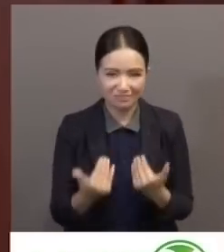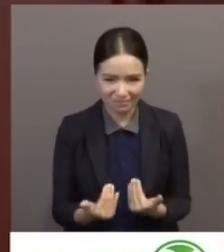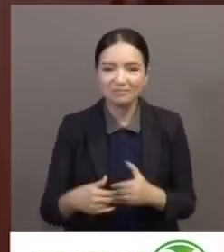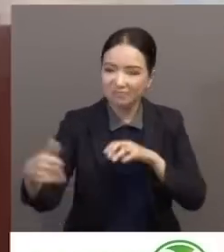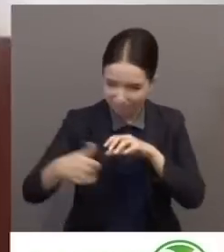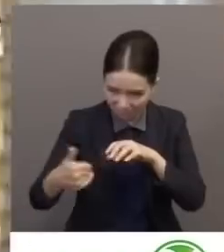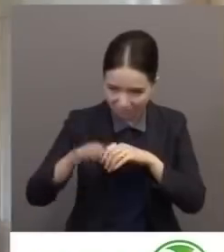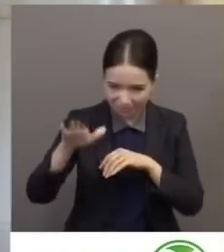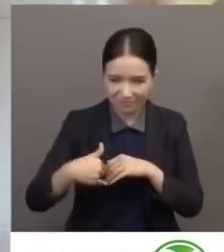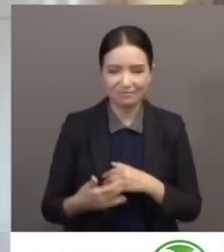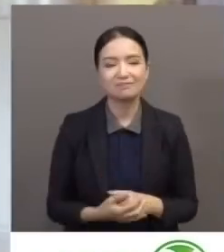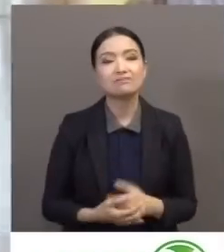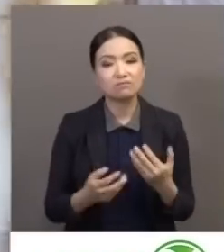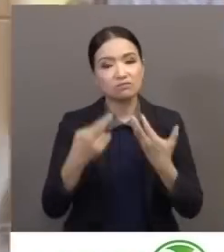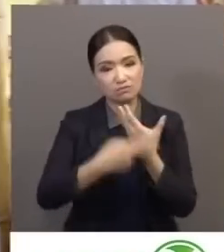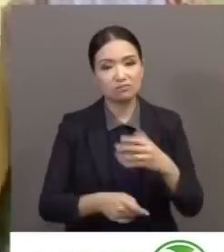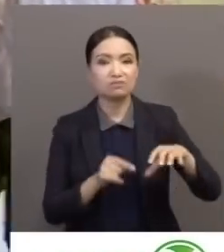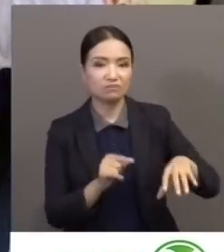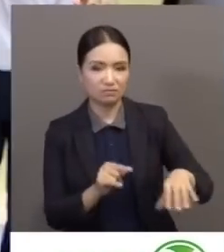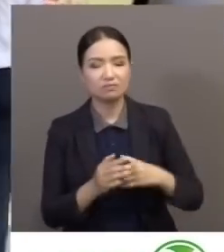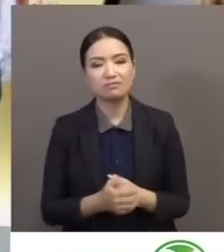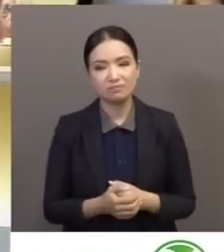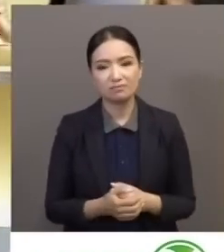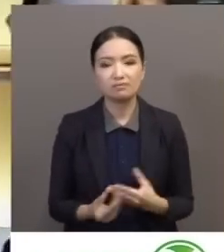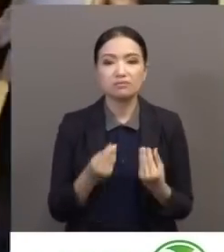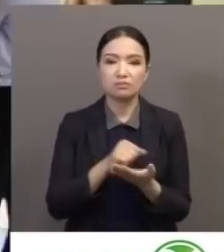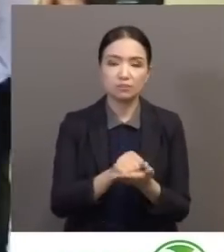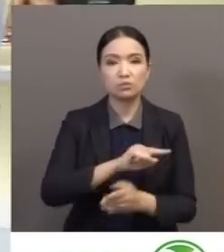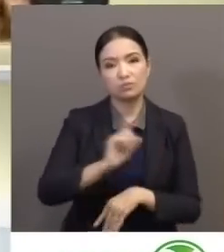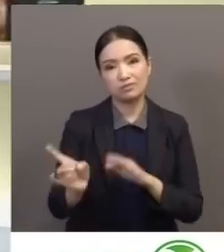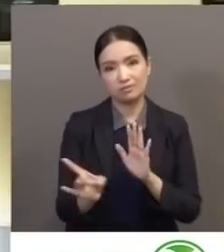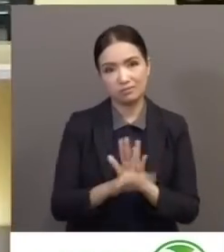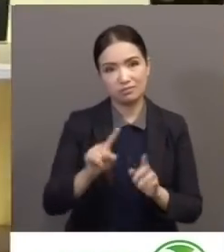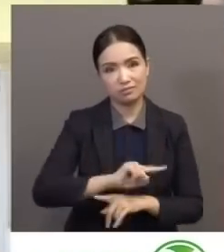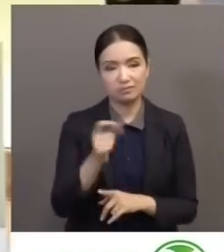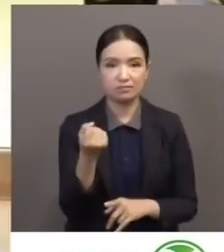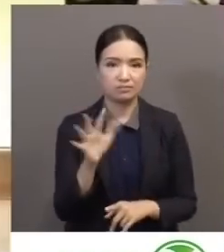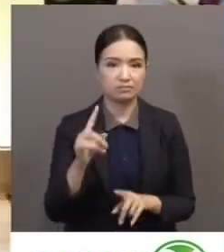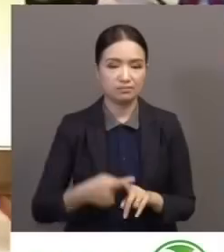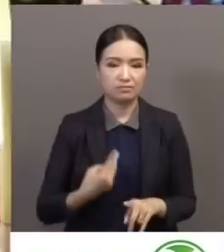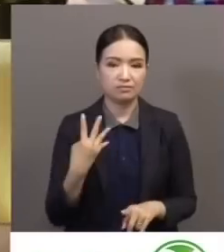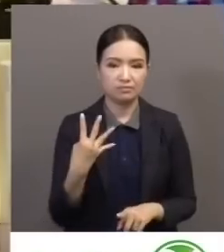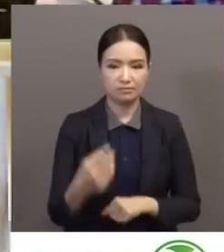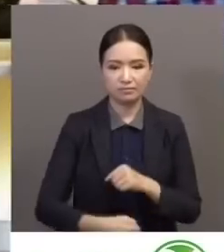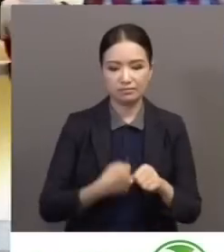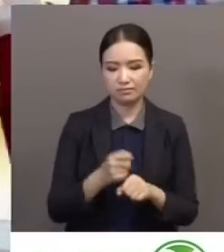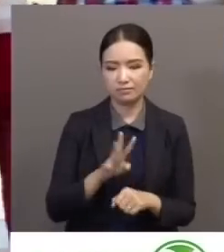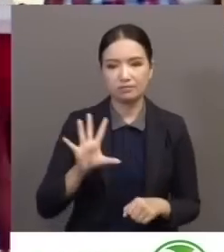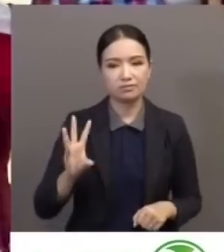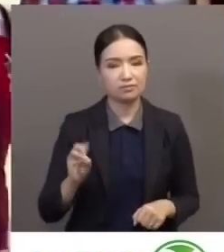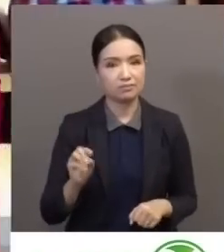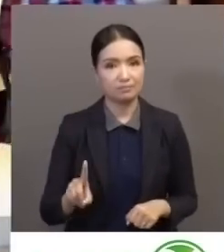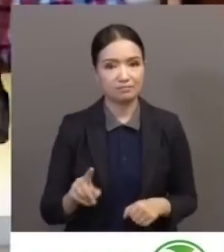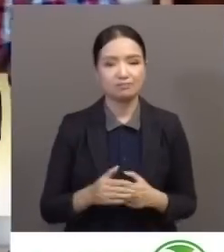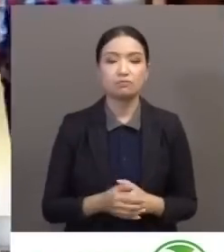ามาใช ้โรงแรมดุสิตธานีเขาจะให้บริการวันสุดท้ายคือวันที่15เมษายน2561แล้วนะ